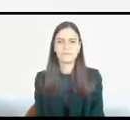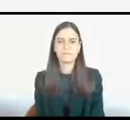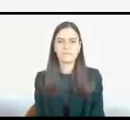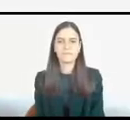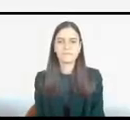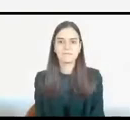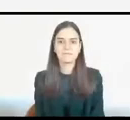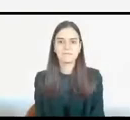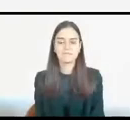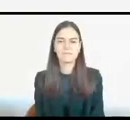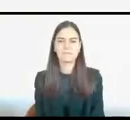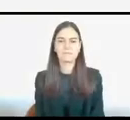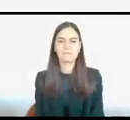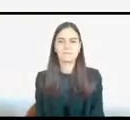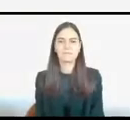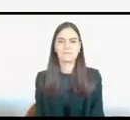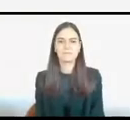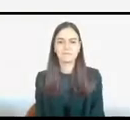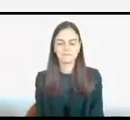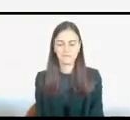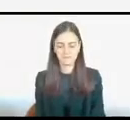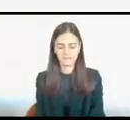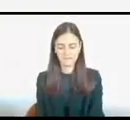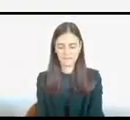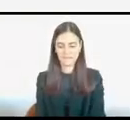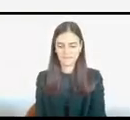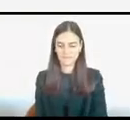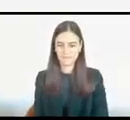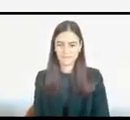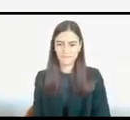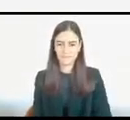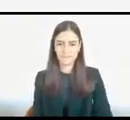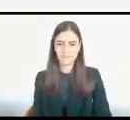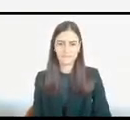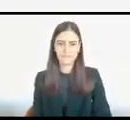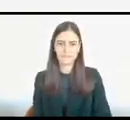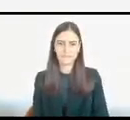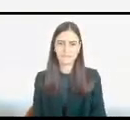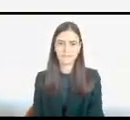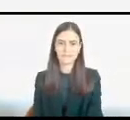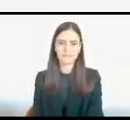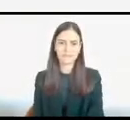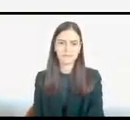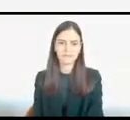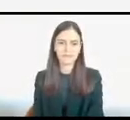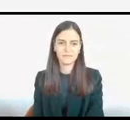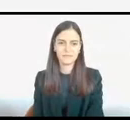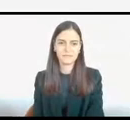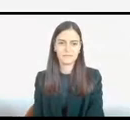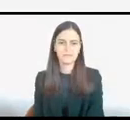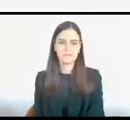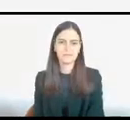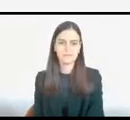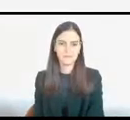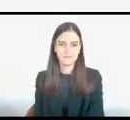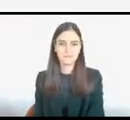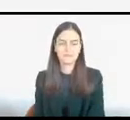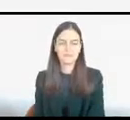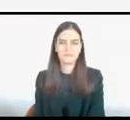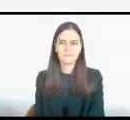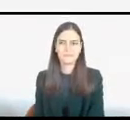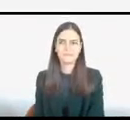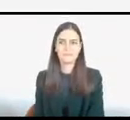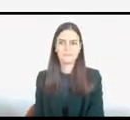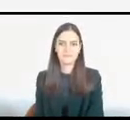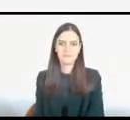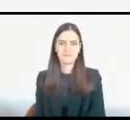allons principalement nous concentrer sur les réflexions et la capacité de certains produits d'épargne à